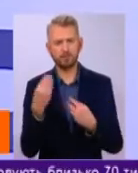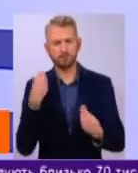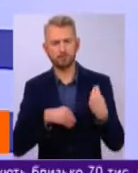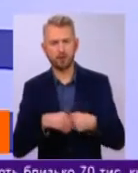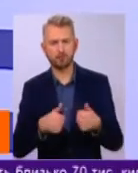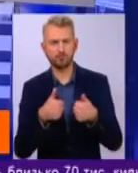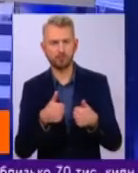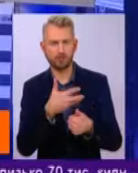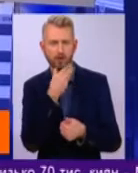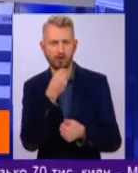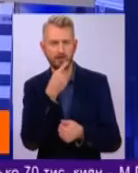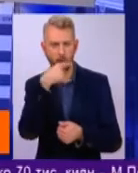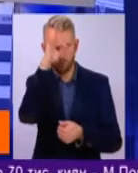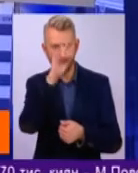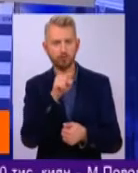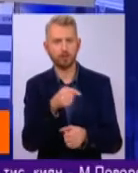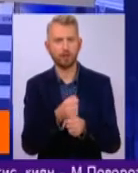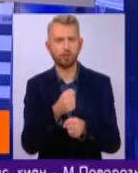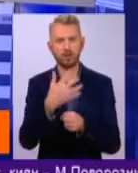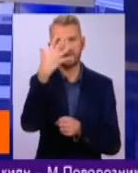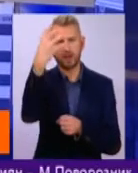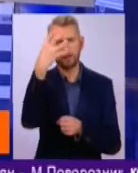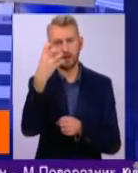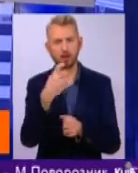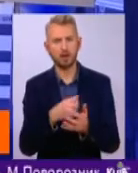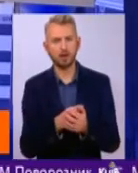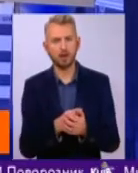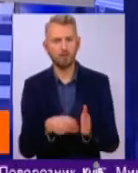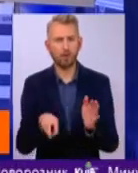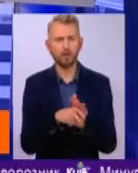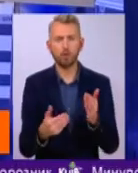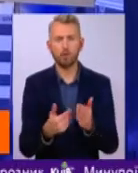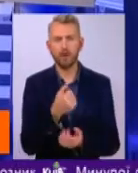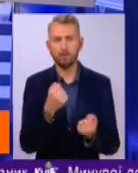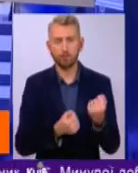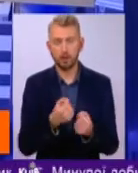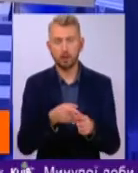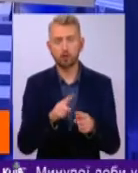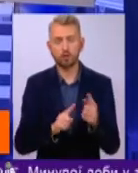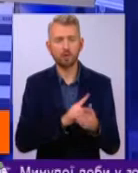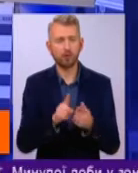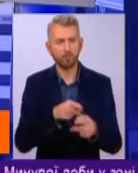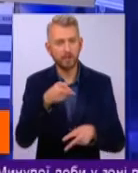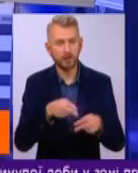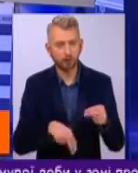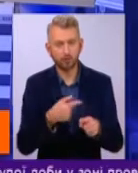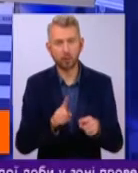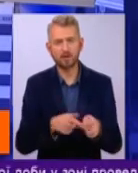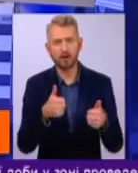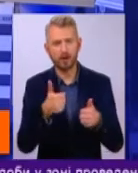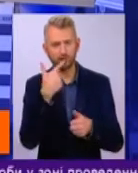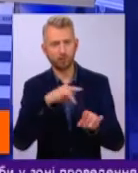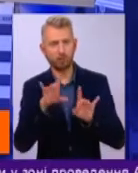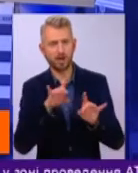копів, для того, щоб вони робили селфі, посадили їх на нові автомобілі, і на цьому вся реформування фактично закінчилось. Про це дуже гарно пропіарилися